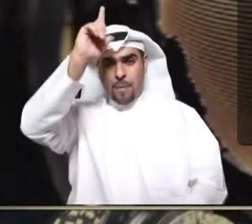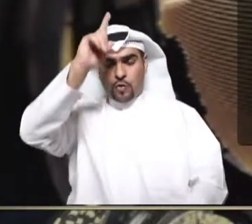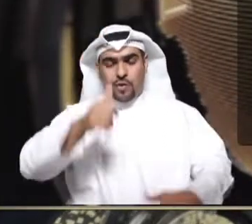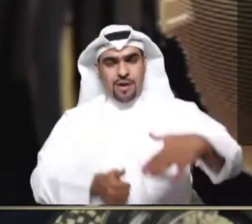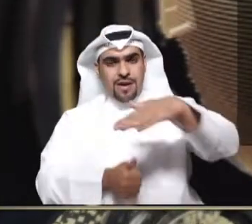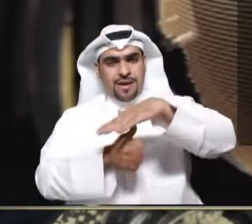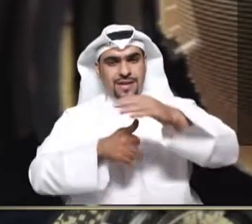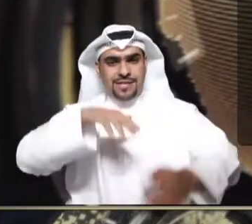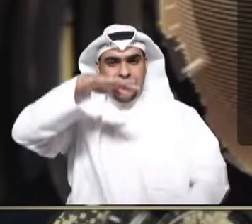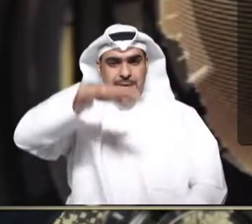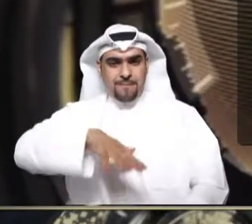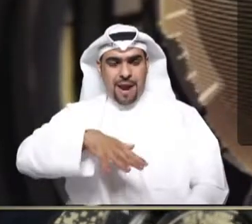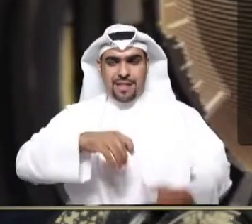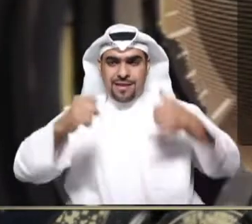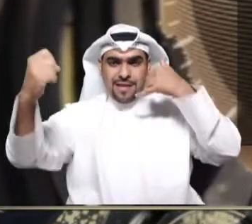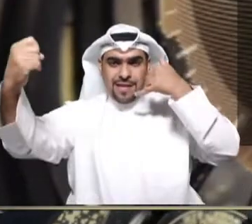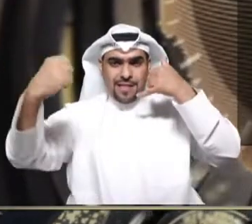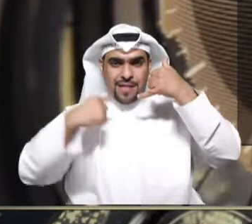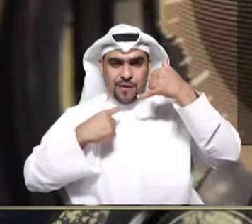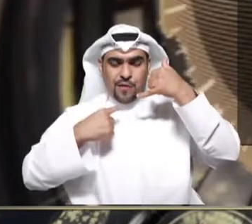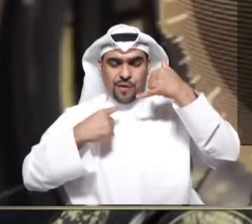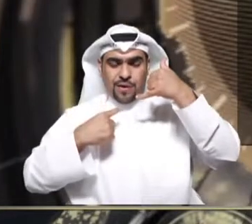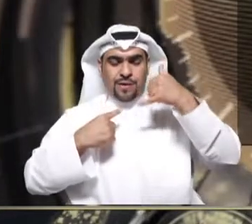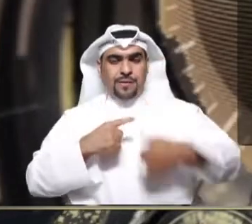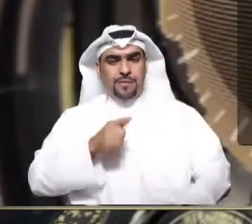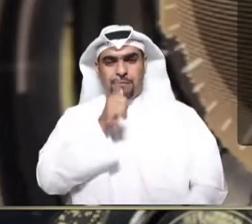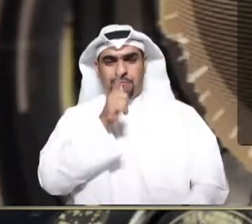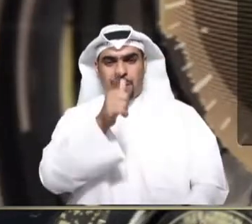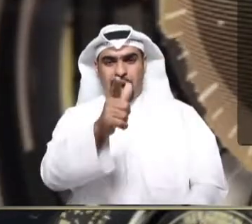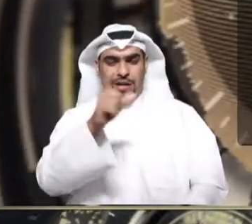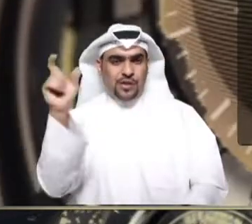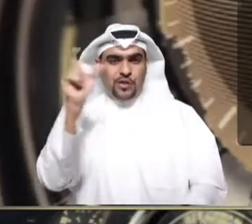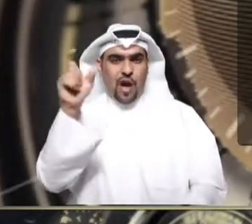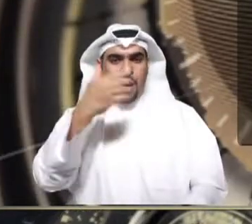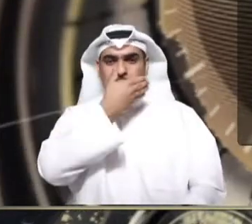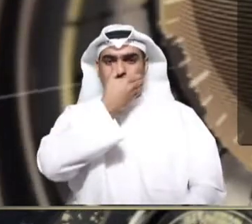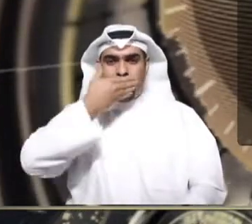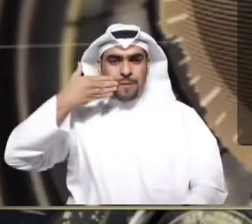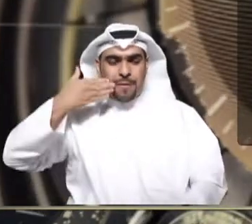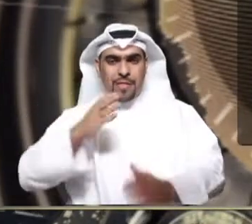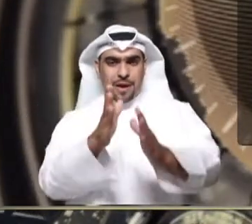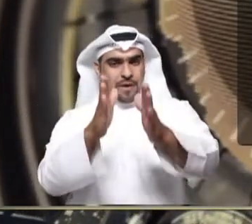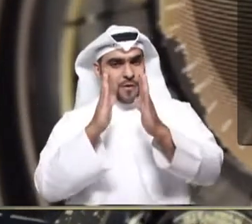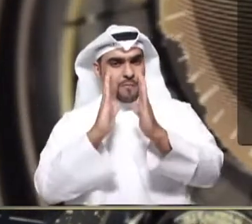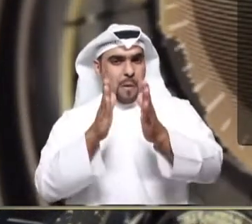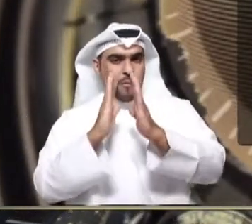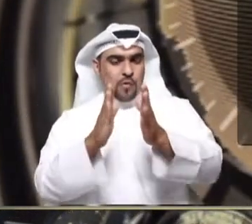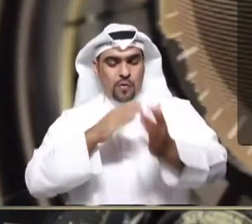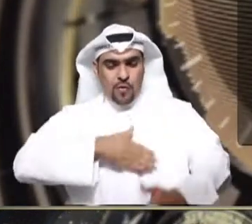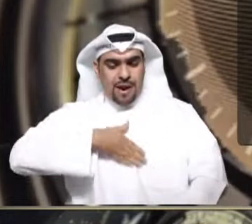الأردنية الهاشمية الشقيقة. عبر جلالته خلالها عن خالص تهانيه وأطيب